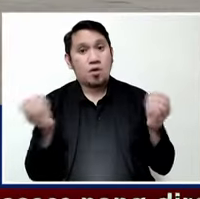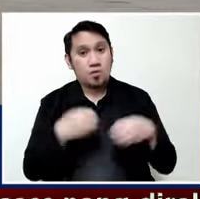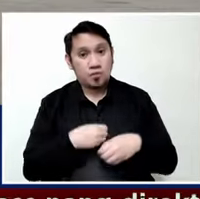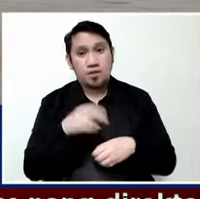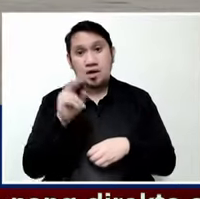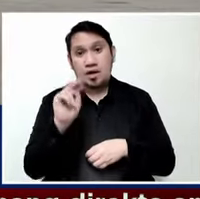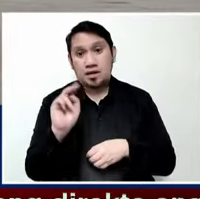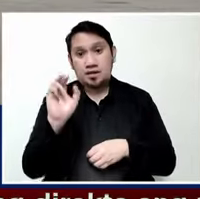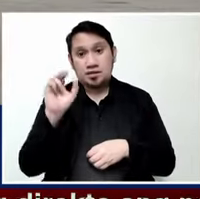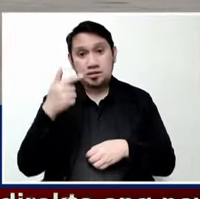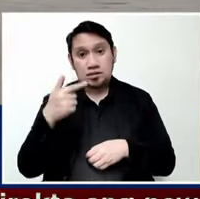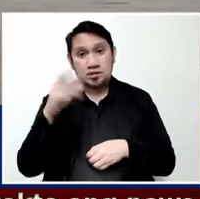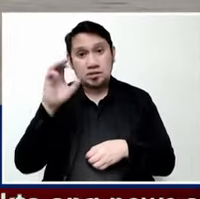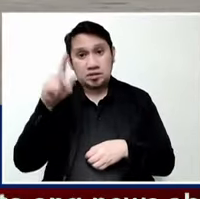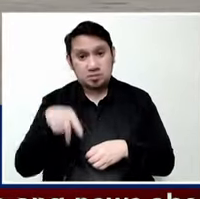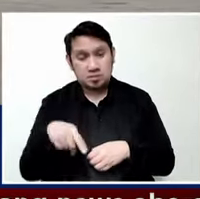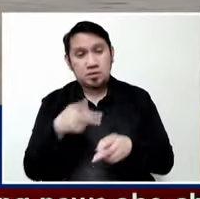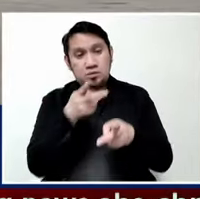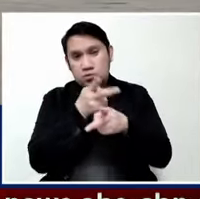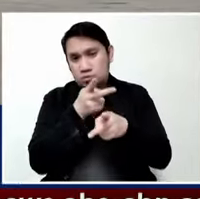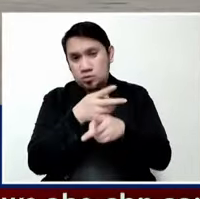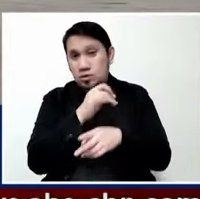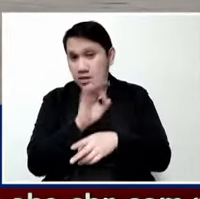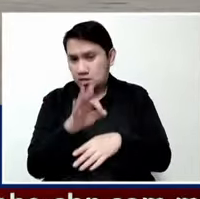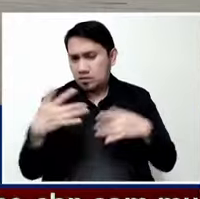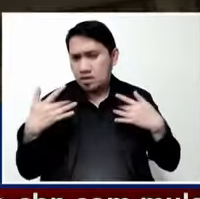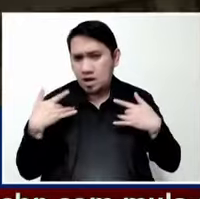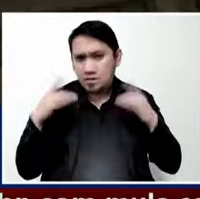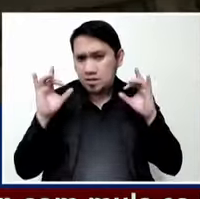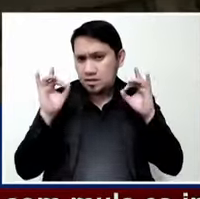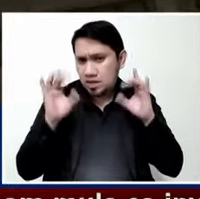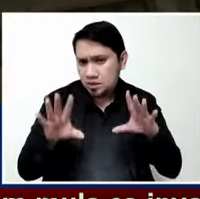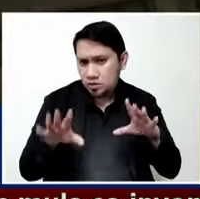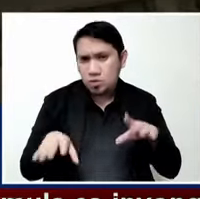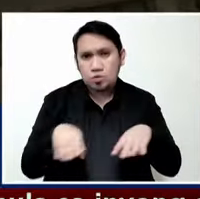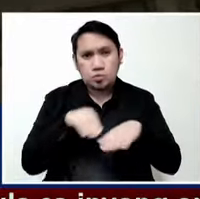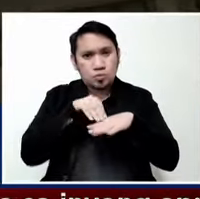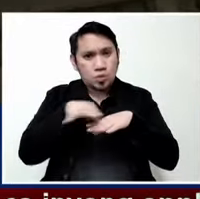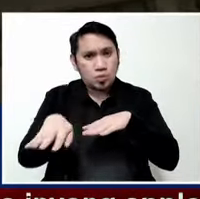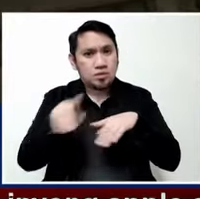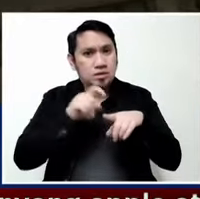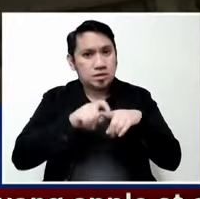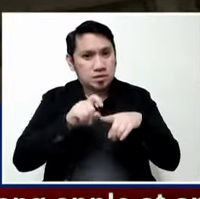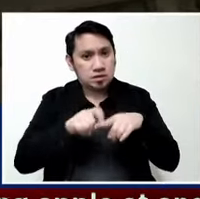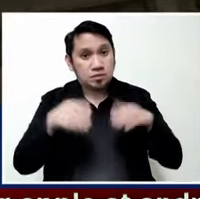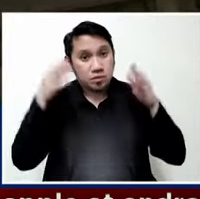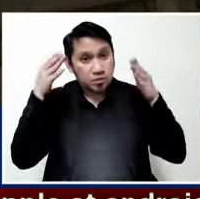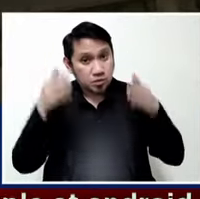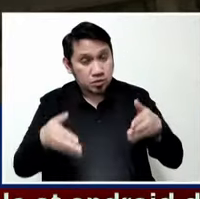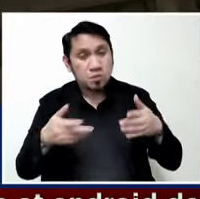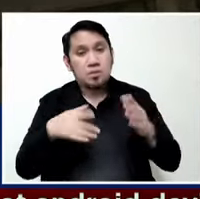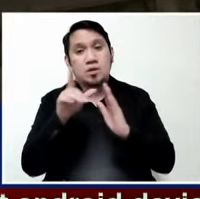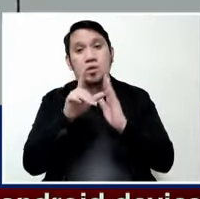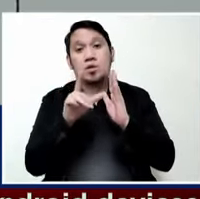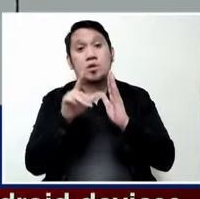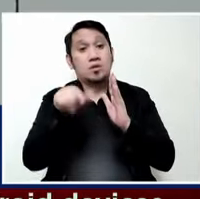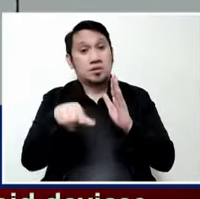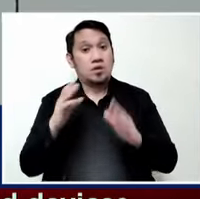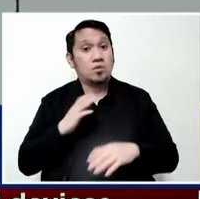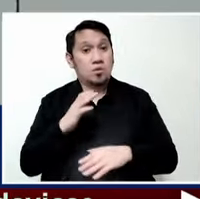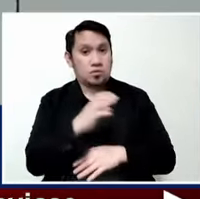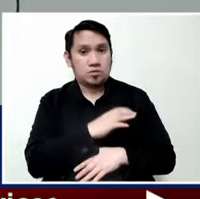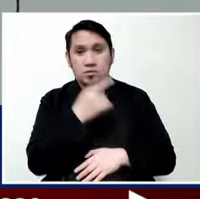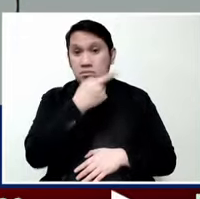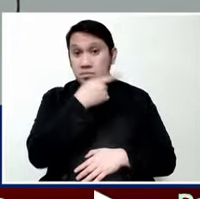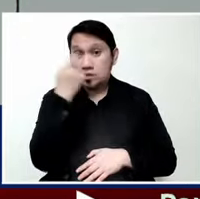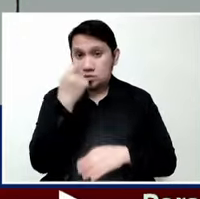NGCP para ma-monitor kung may threat sa transmission grid. Nasa sentro ng atensyon ng mga mambabatas ang NGCP dahil sa